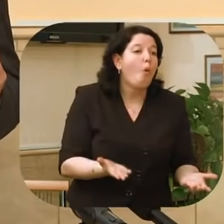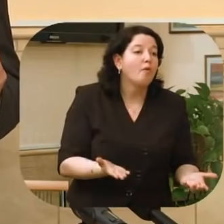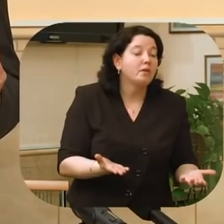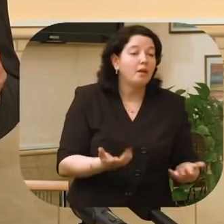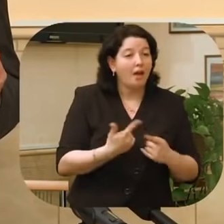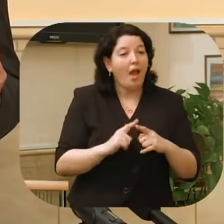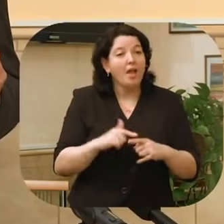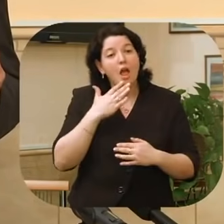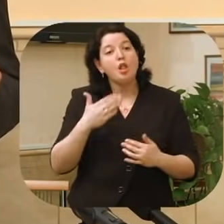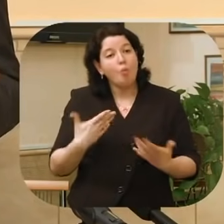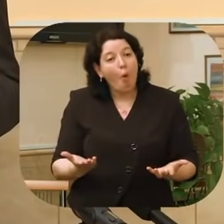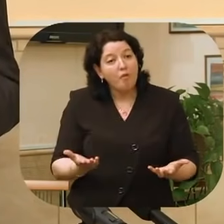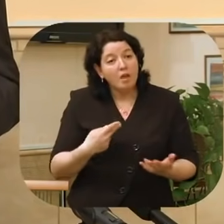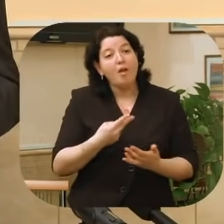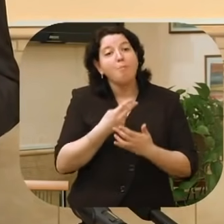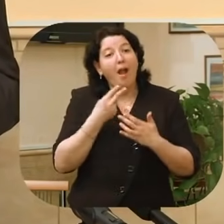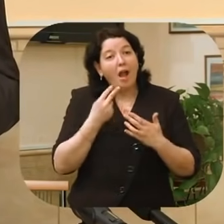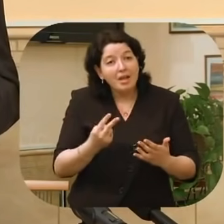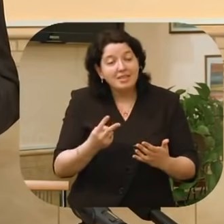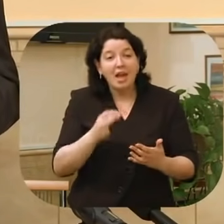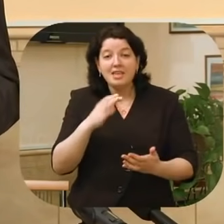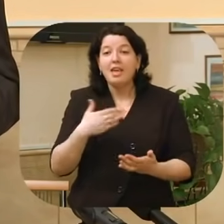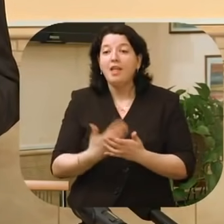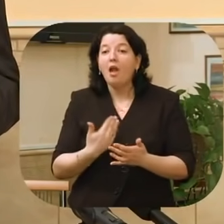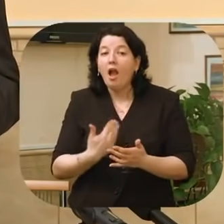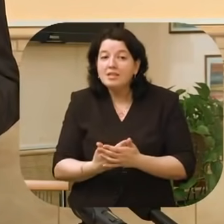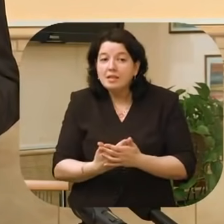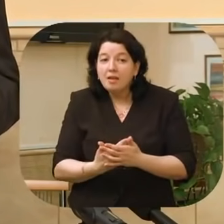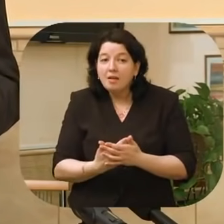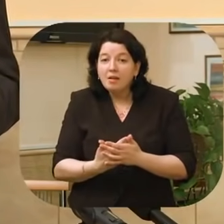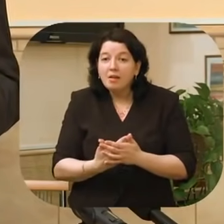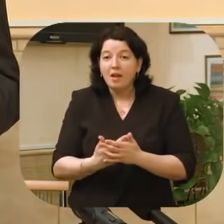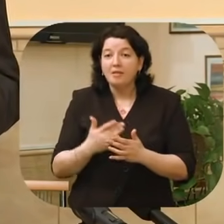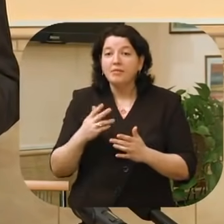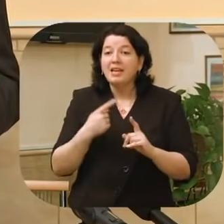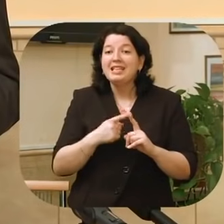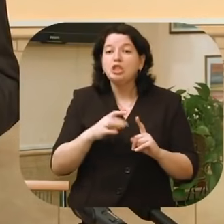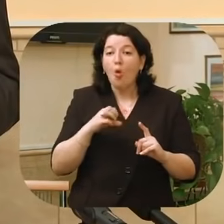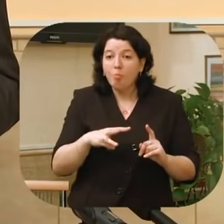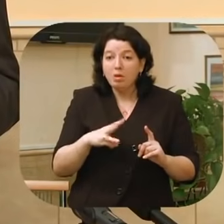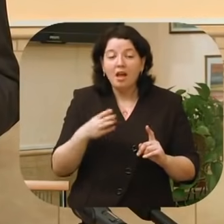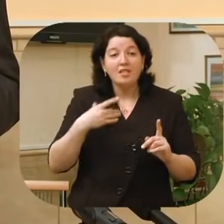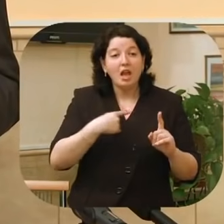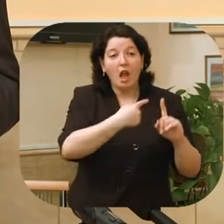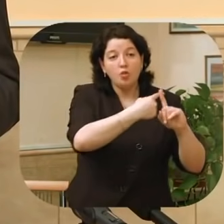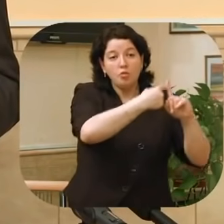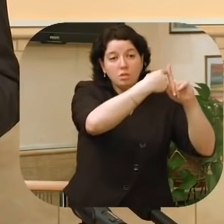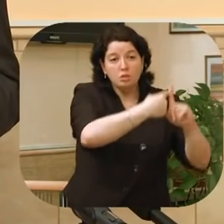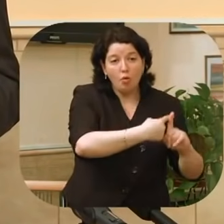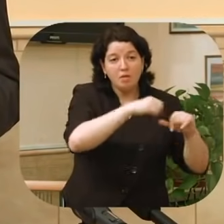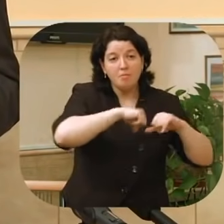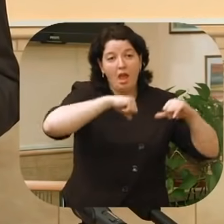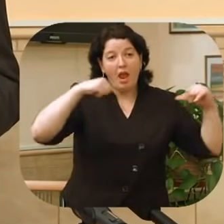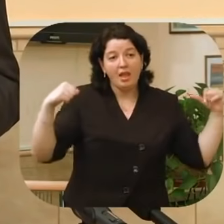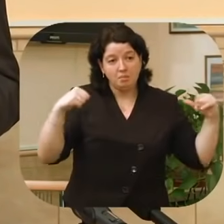Эта любовь показана и доказана крестом, на котором был распят